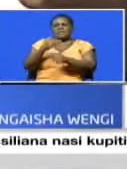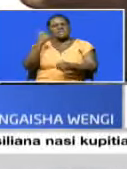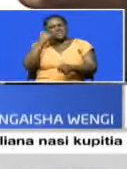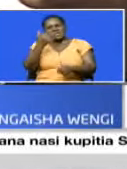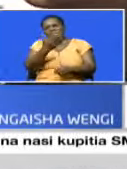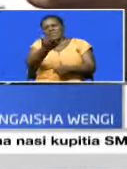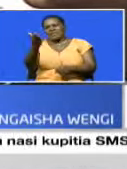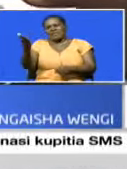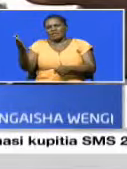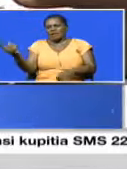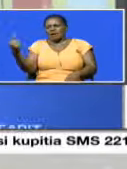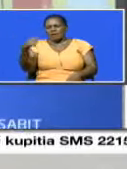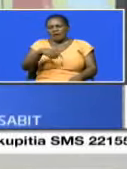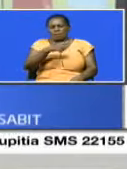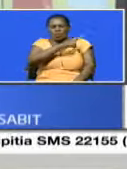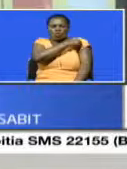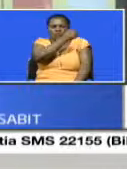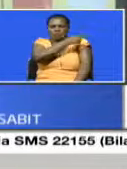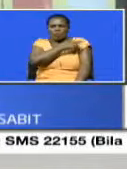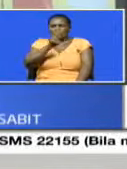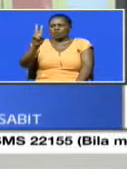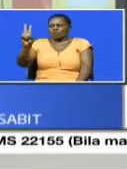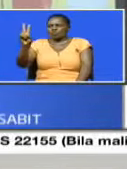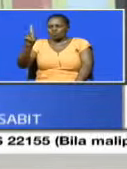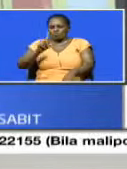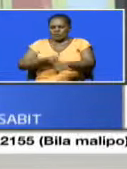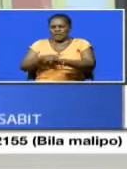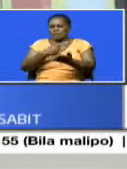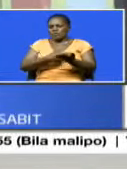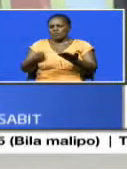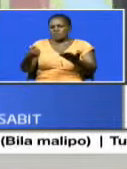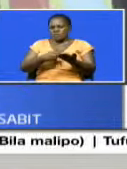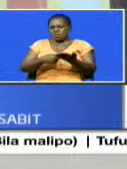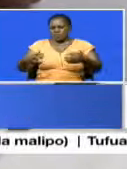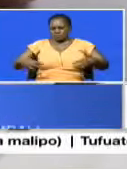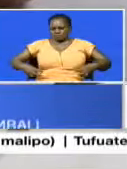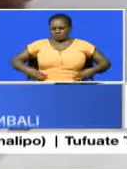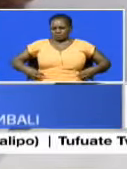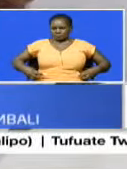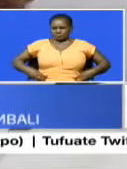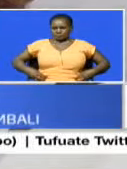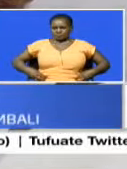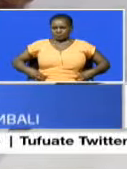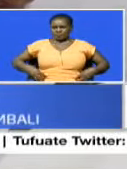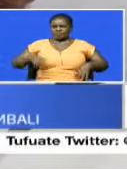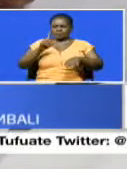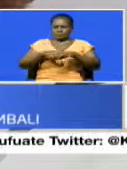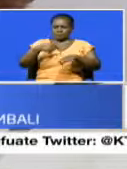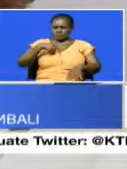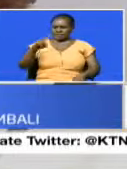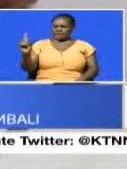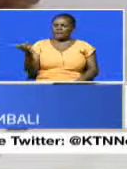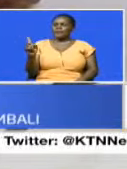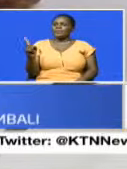wengi ambao huja hospitalini humo mara mbili kwa wiki kwa ajili ya tiba ya figo. Wakati niko Nairobi,